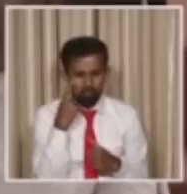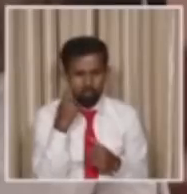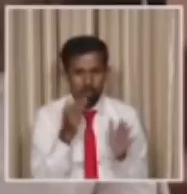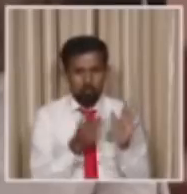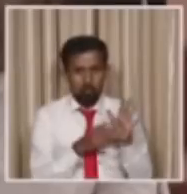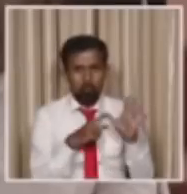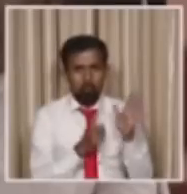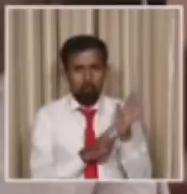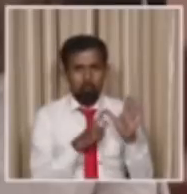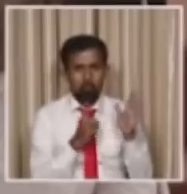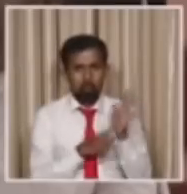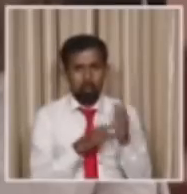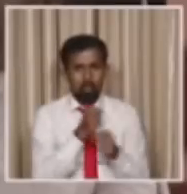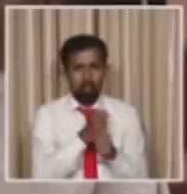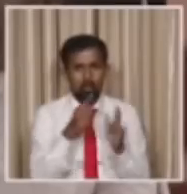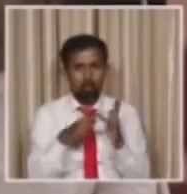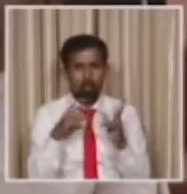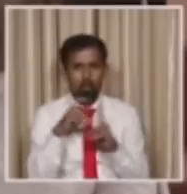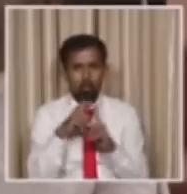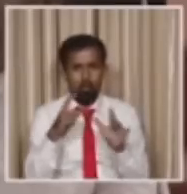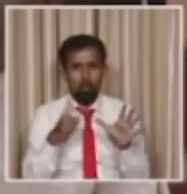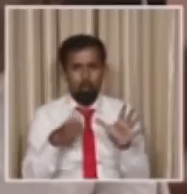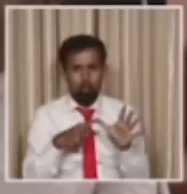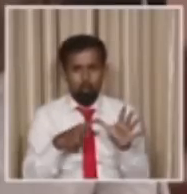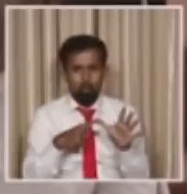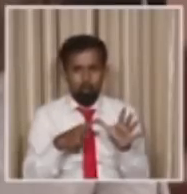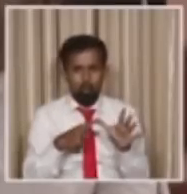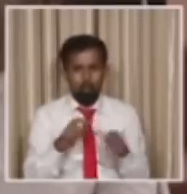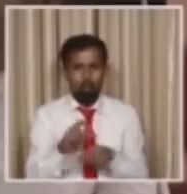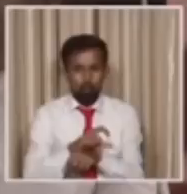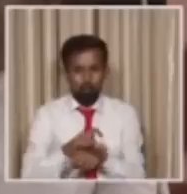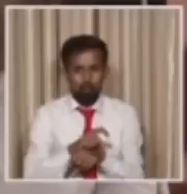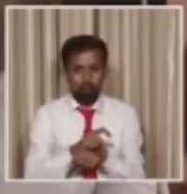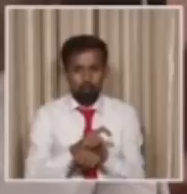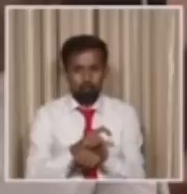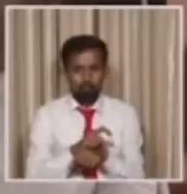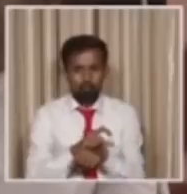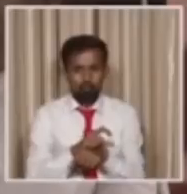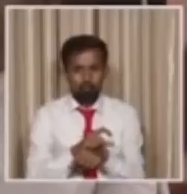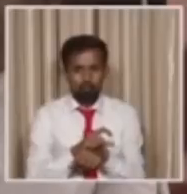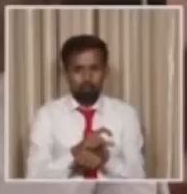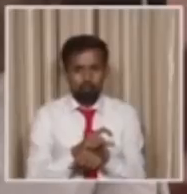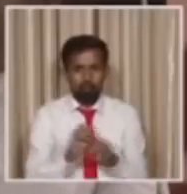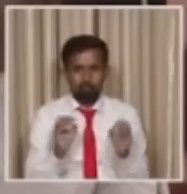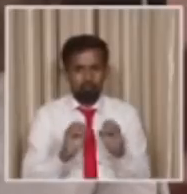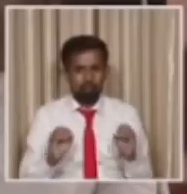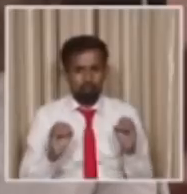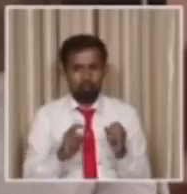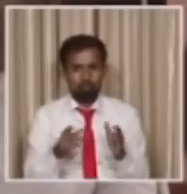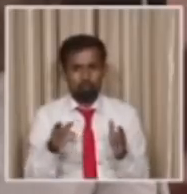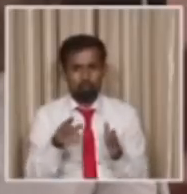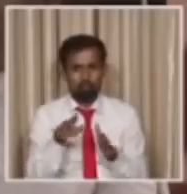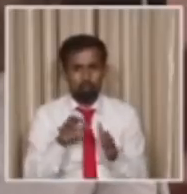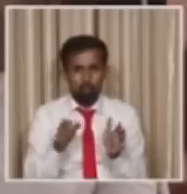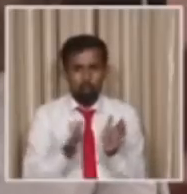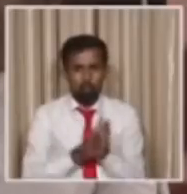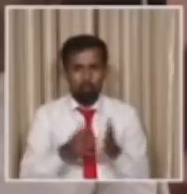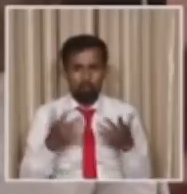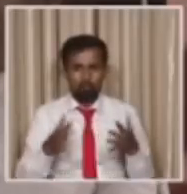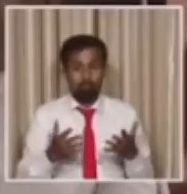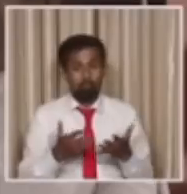මලල්ගොඩ කමිෂන් එක අපොයින්ට් කෙරුවෙත් ඒ කාලේ. ඉතින් ඒව මුකුත් උන්නේ නැහැ සිලෙක් කමිටි එක ඉවර වෙලා හුඟක්